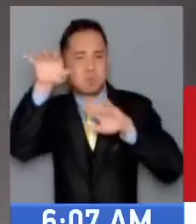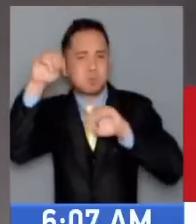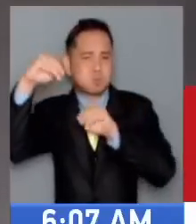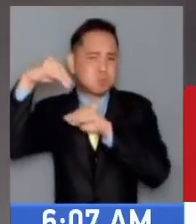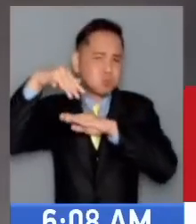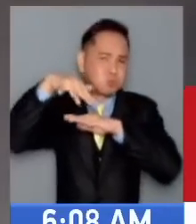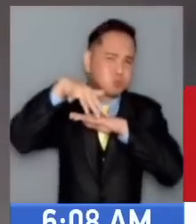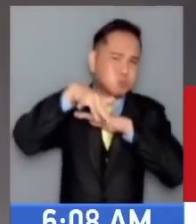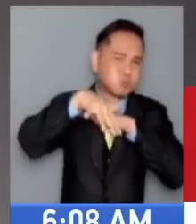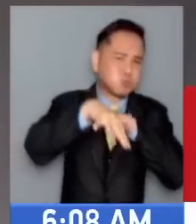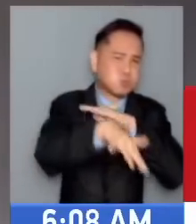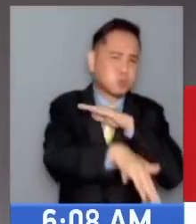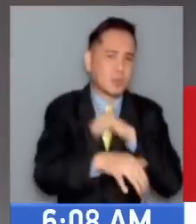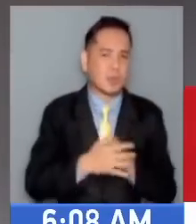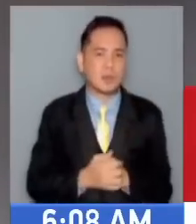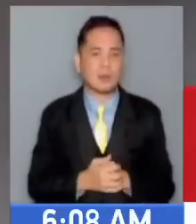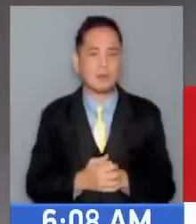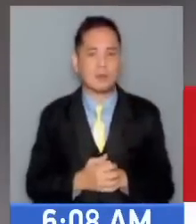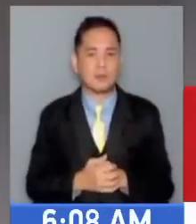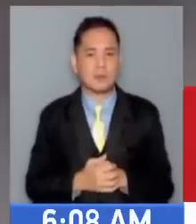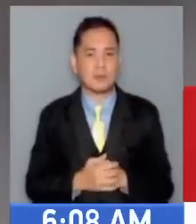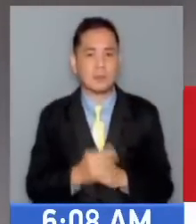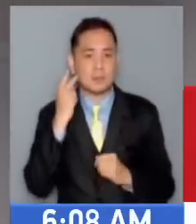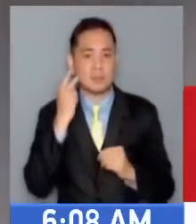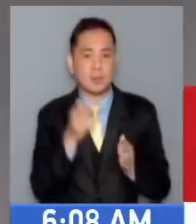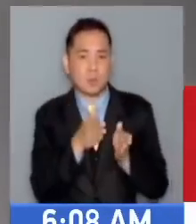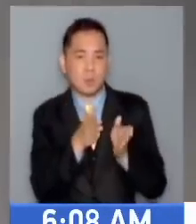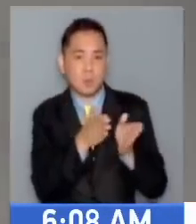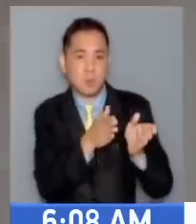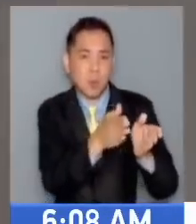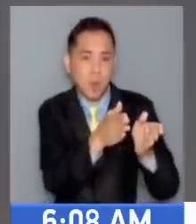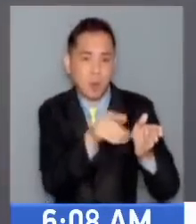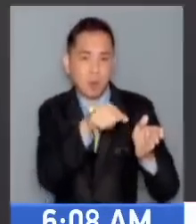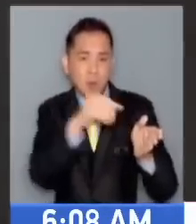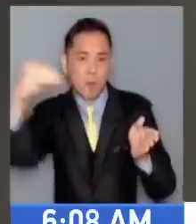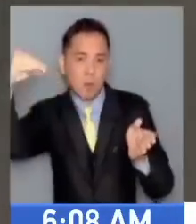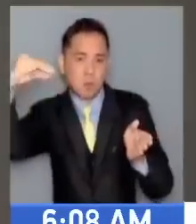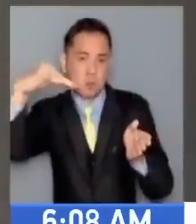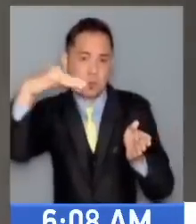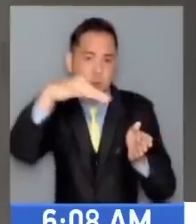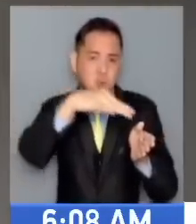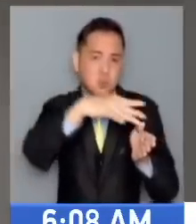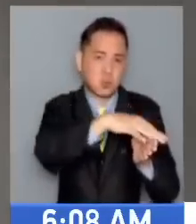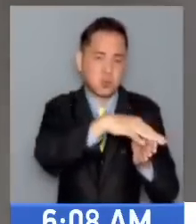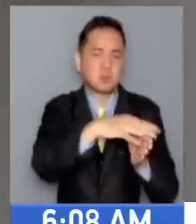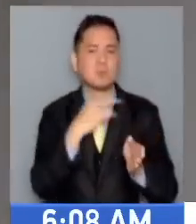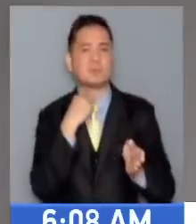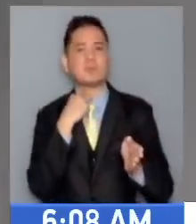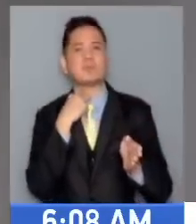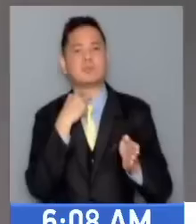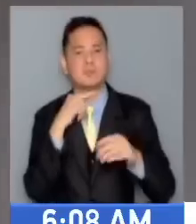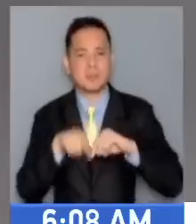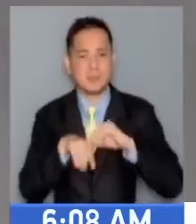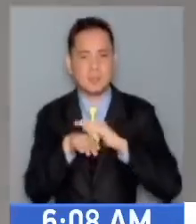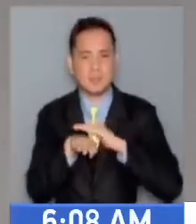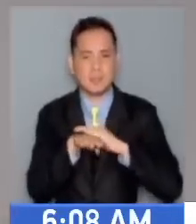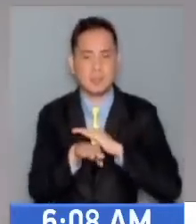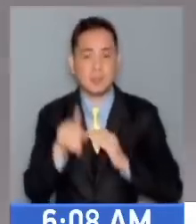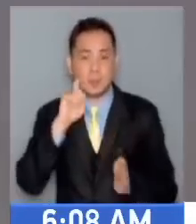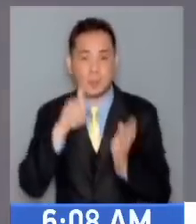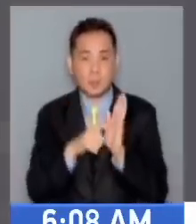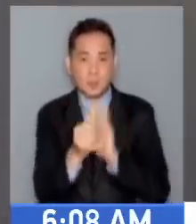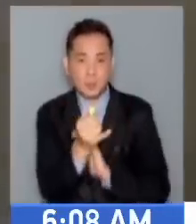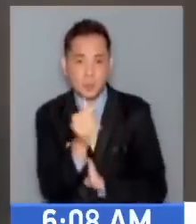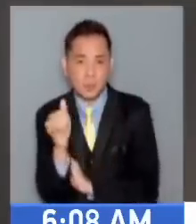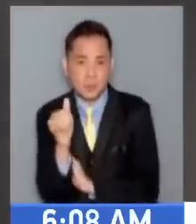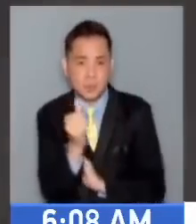natabunan ang isang bahagi ng Manipis Road na isang national road. Sa video ng isang netizen, makikita ang pagguho ng lupa at paggulong